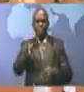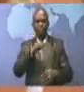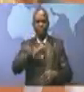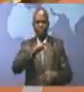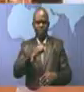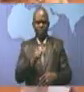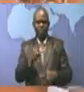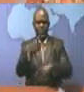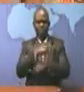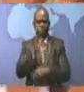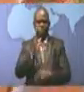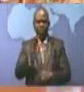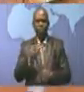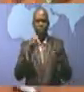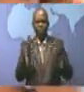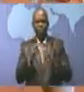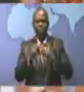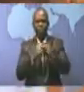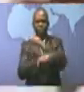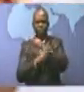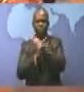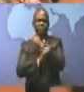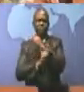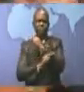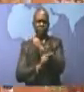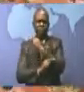Day, célébrées en province Ngozi.